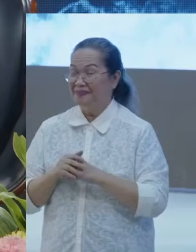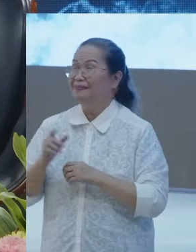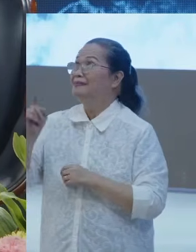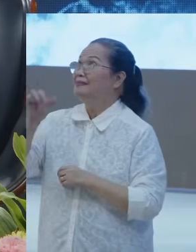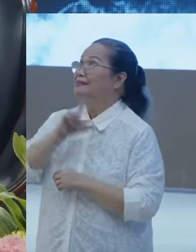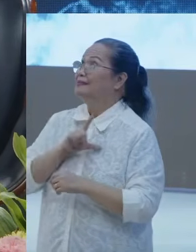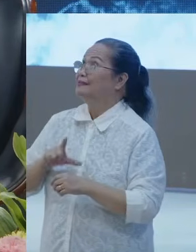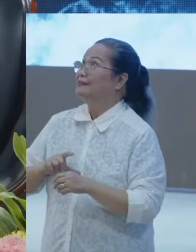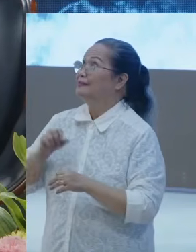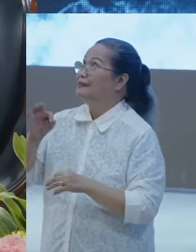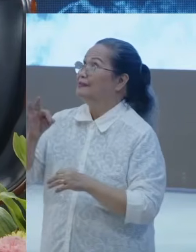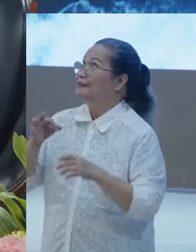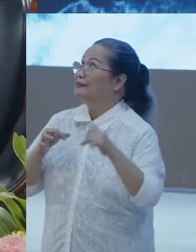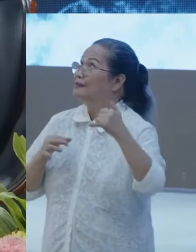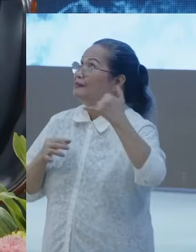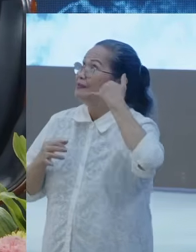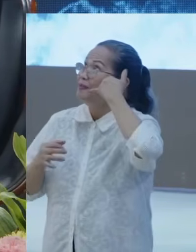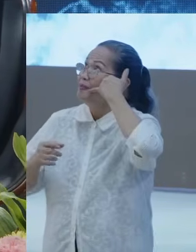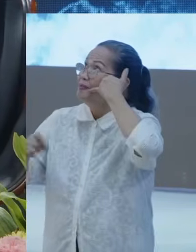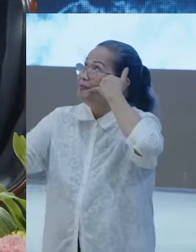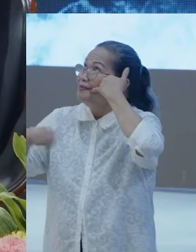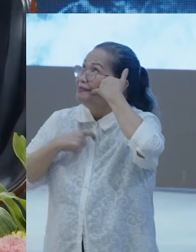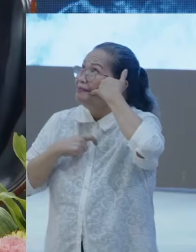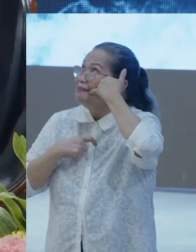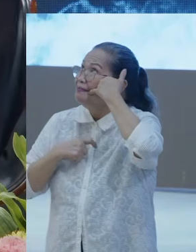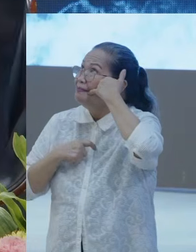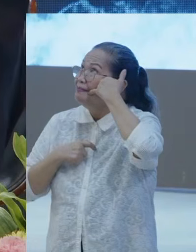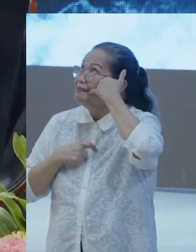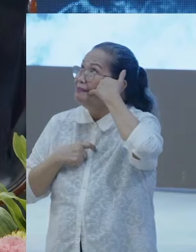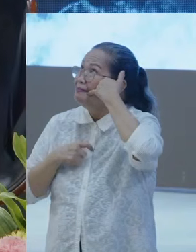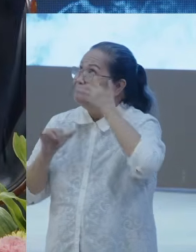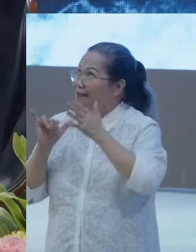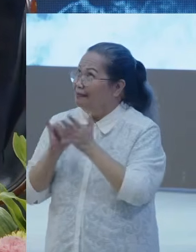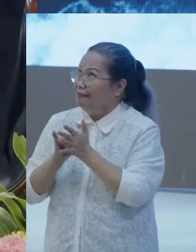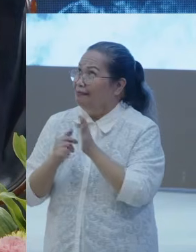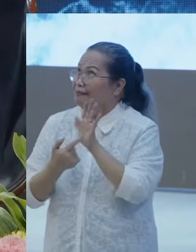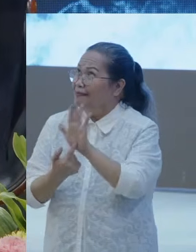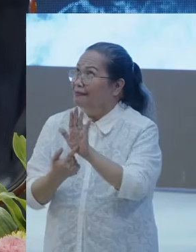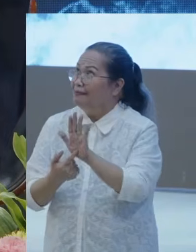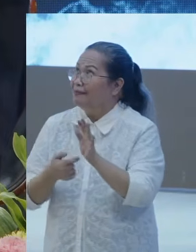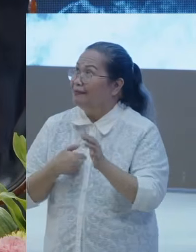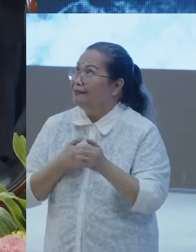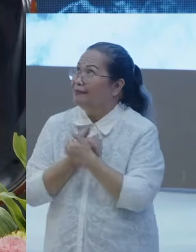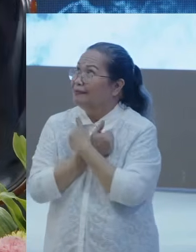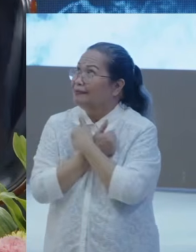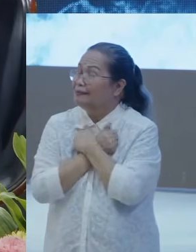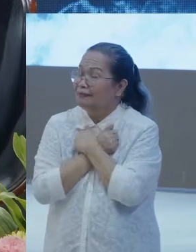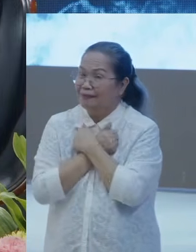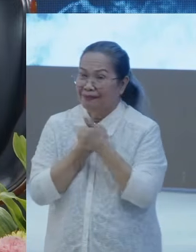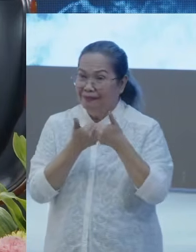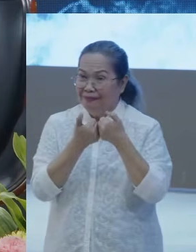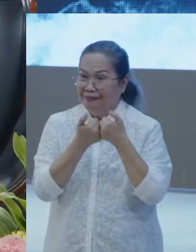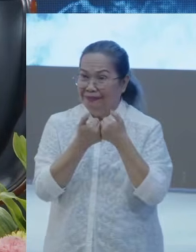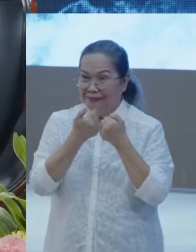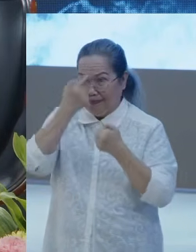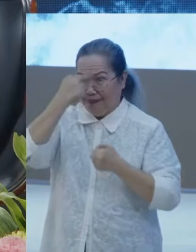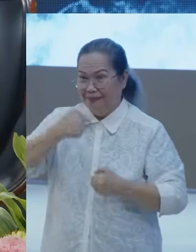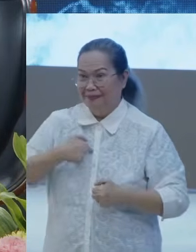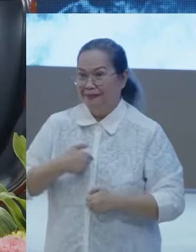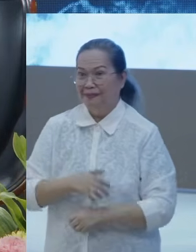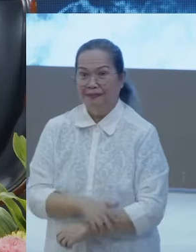Panginoon, pag tumawag siya sa akin, ito ay sign na gusto mo siya para sa